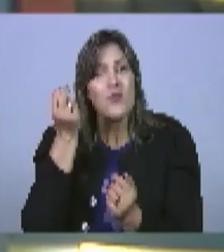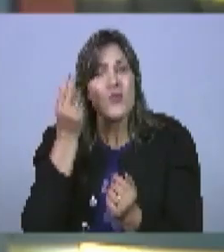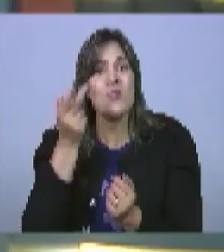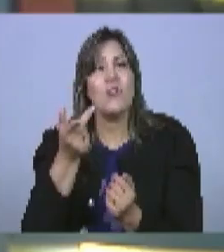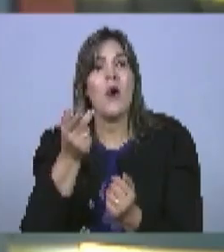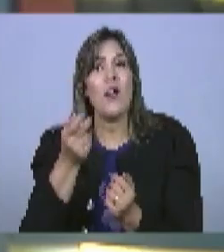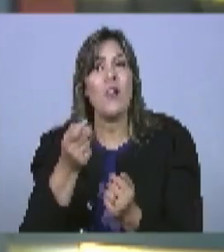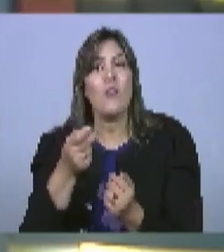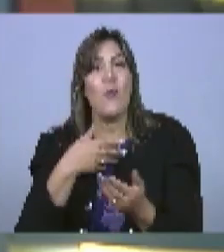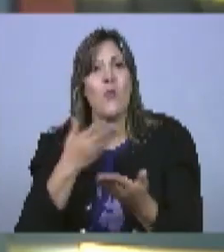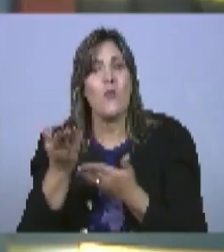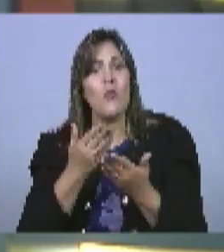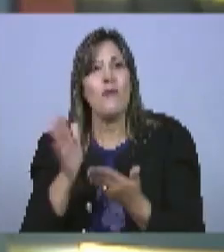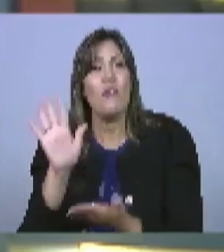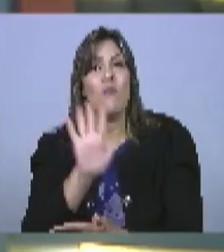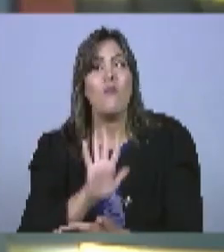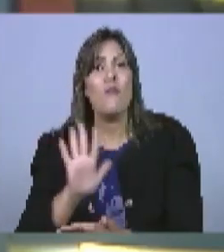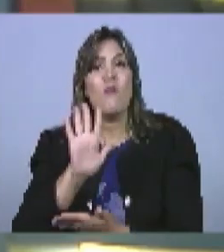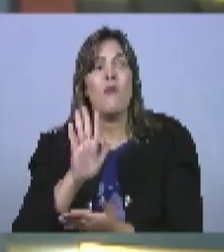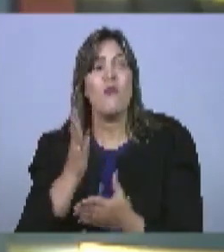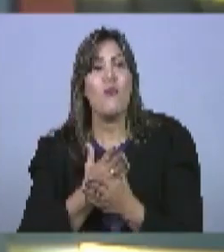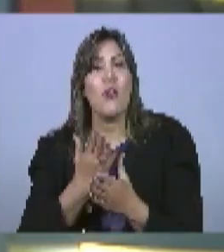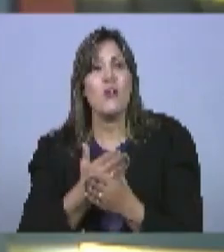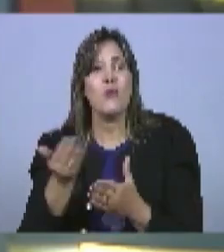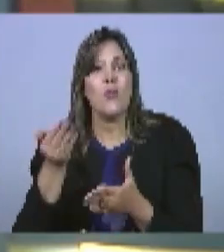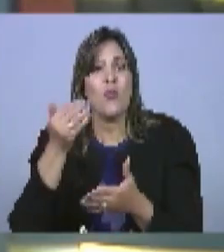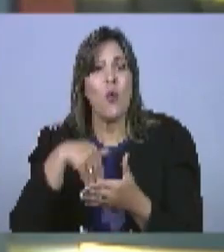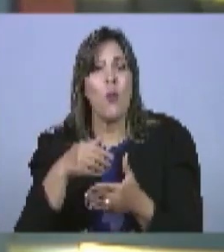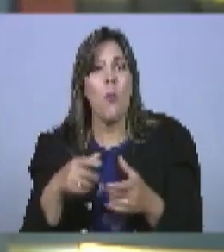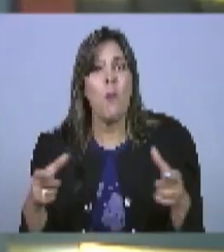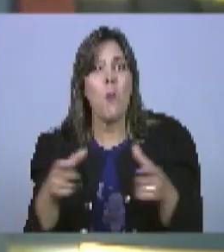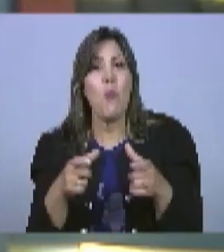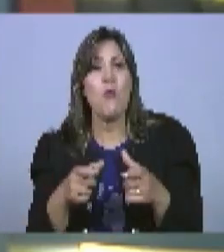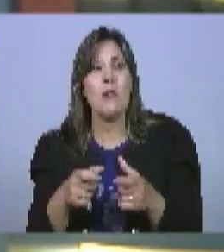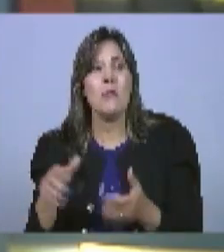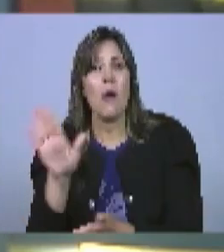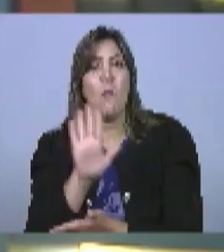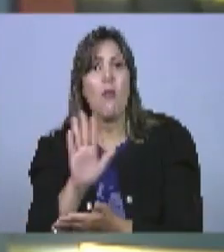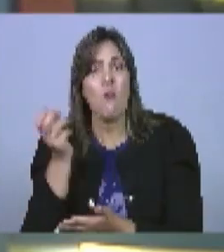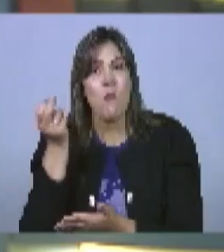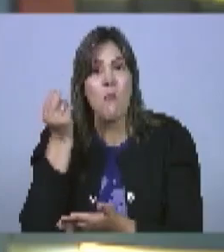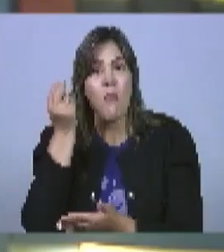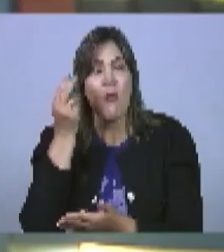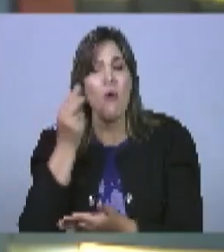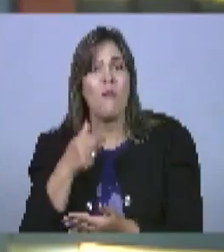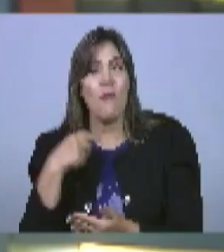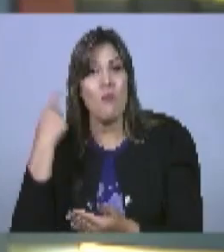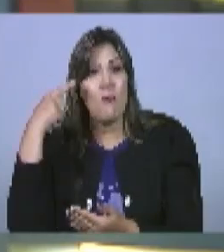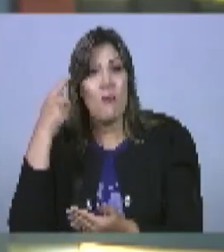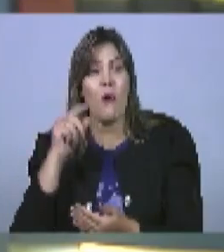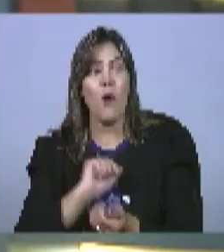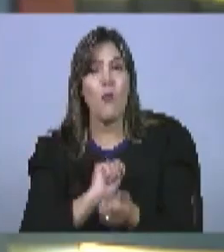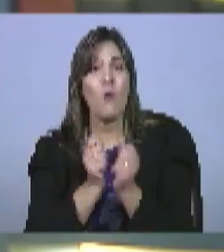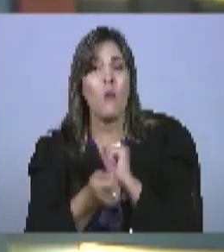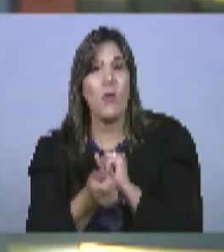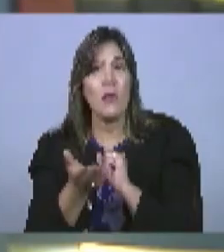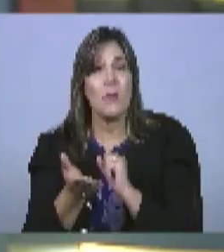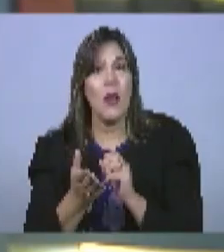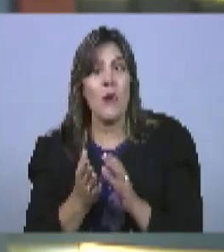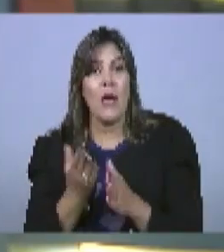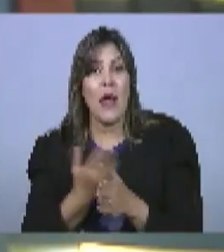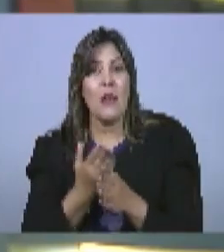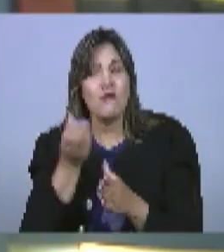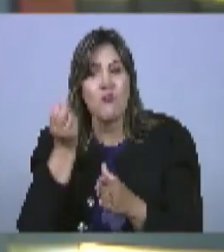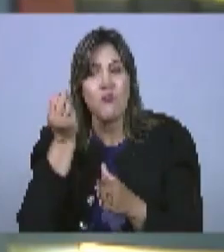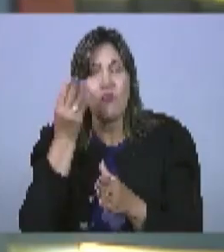والمتفاعل في اوروبا لما يجري داخل المجتمع الاوروبي من افكار ومعتقدات وتحولات حتى